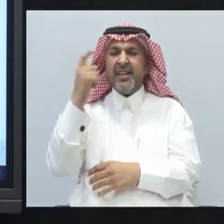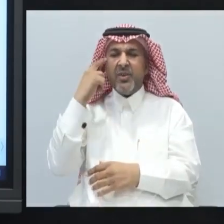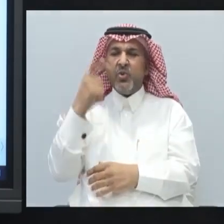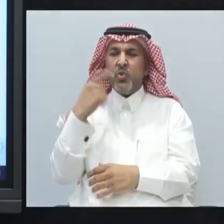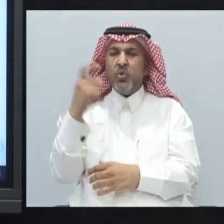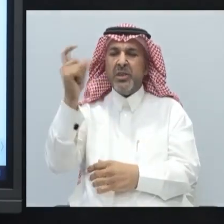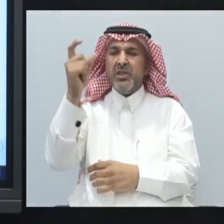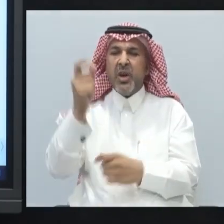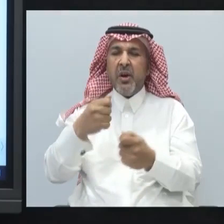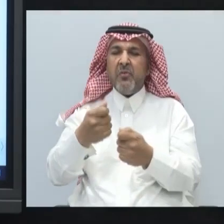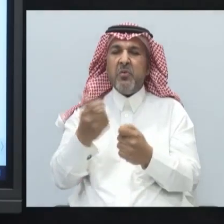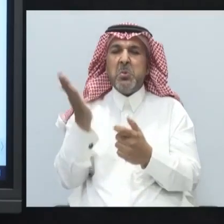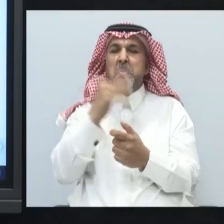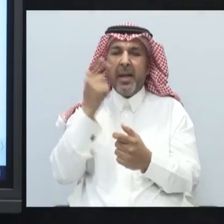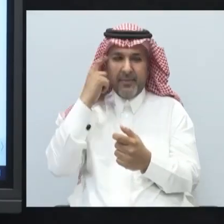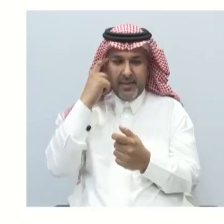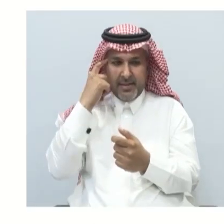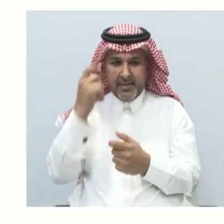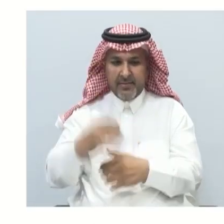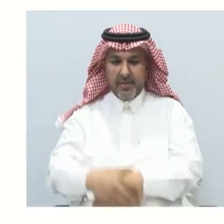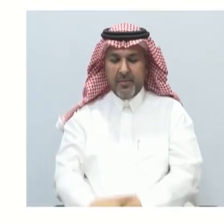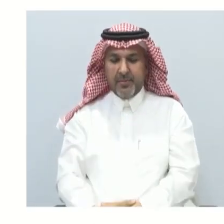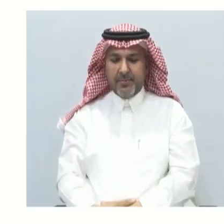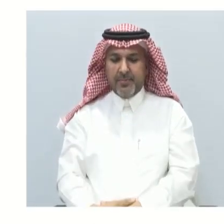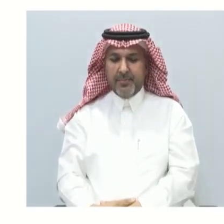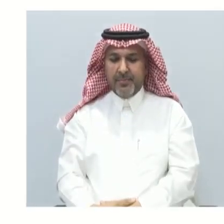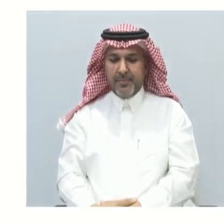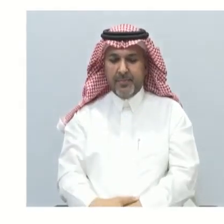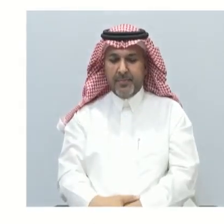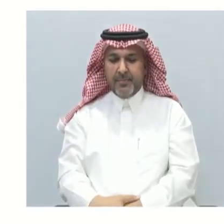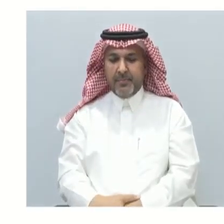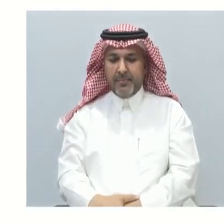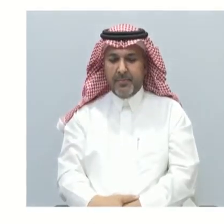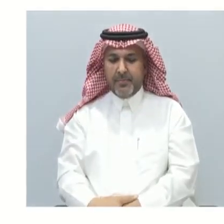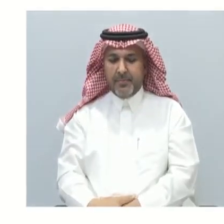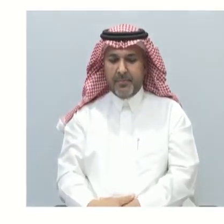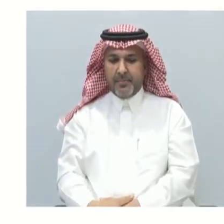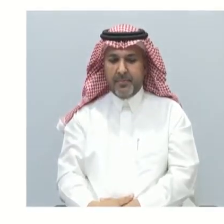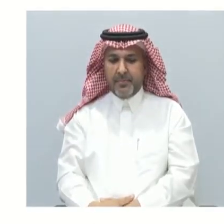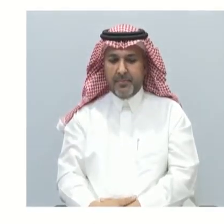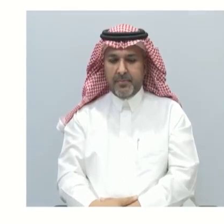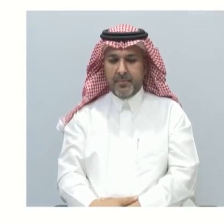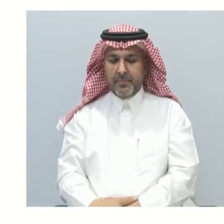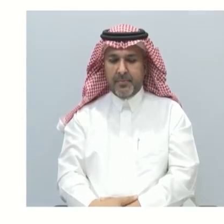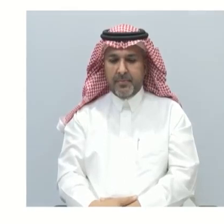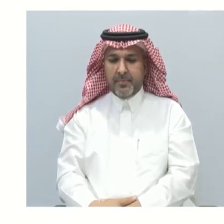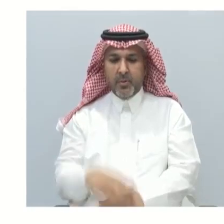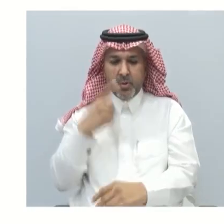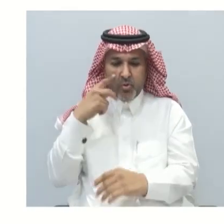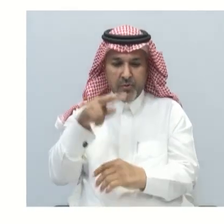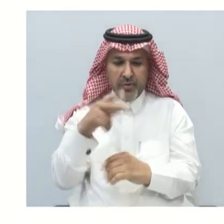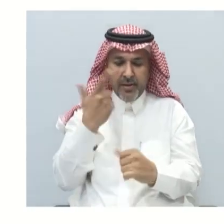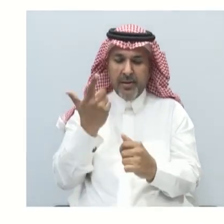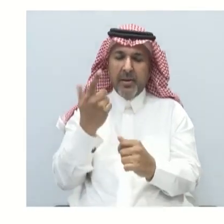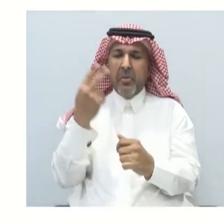بشكل دائم مثل بعض الحالات اللي عندنا يعني لاحظ بعض الحالات موجوده يعني هذا مثلا دخله 72 ولكن